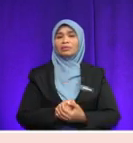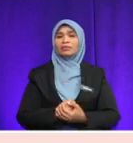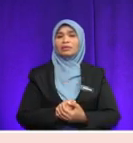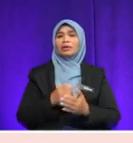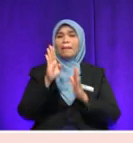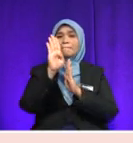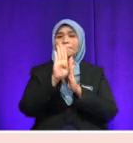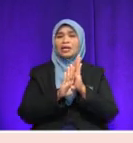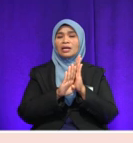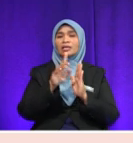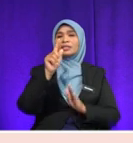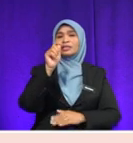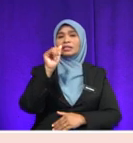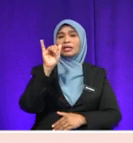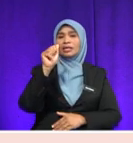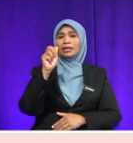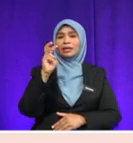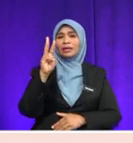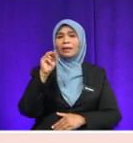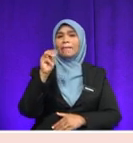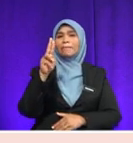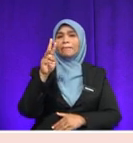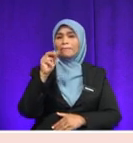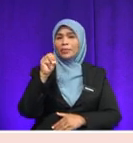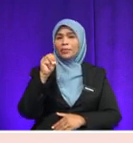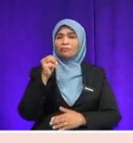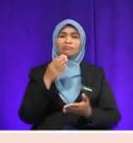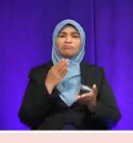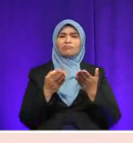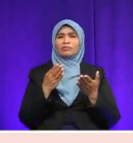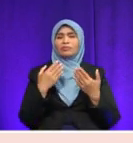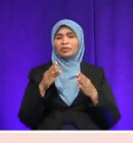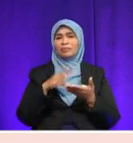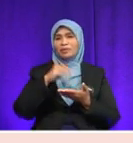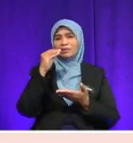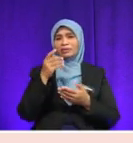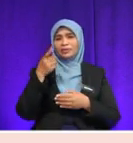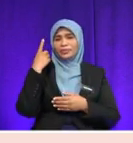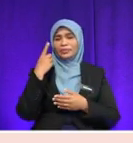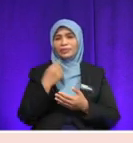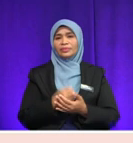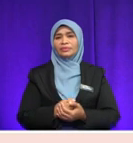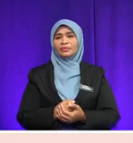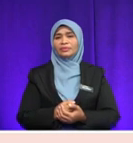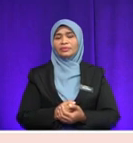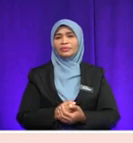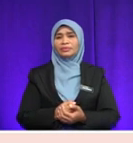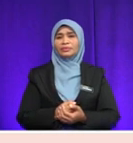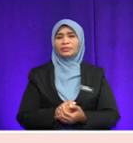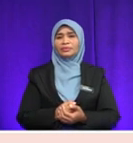bertayamum Oke bertayamum ya tayamum mungkin dah belajar dah di sekolah dan sebagainya Oke kita tak